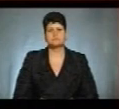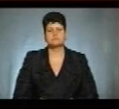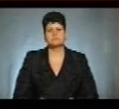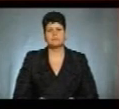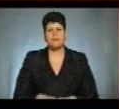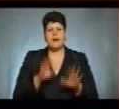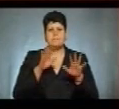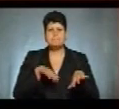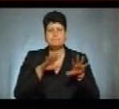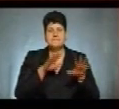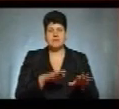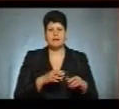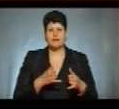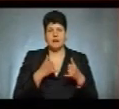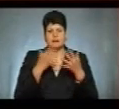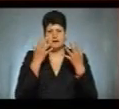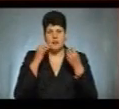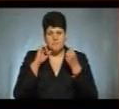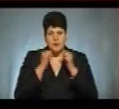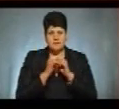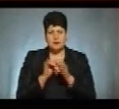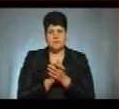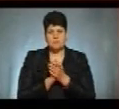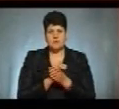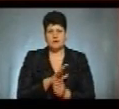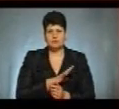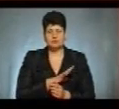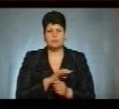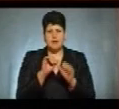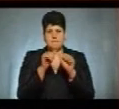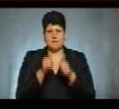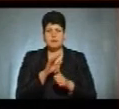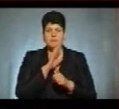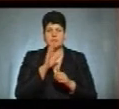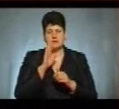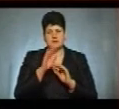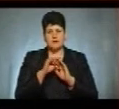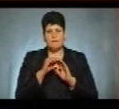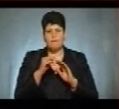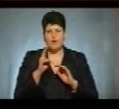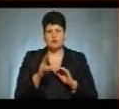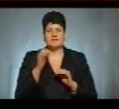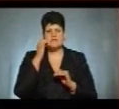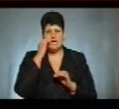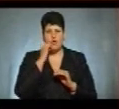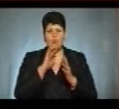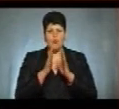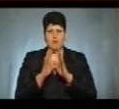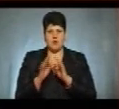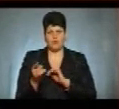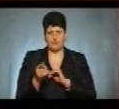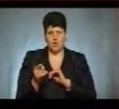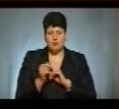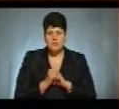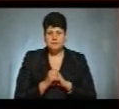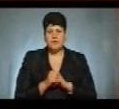Мітинг реквієм до Дня пам'яті та примирення відбувся біля пам'ятника «Материнський поклик» у Старому парку в Тернополі. У